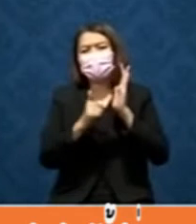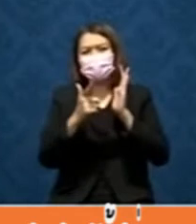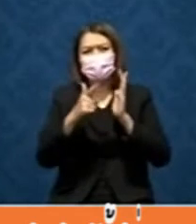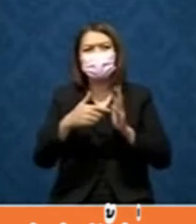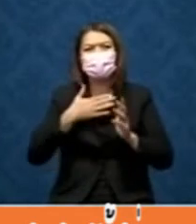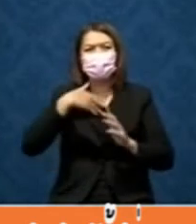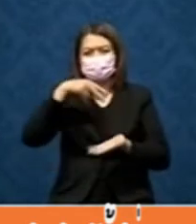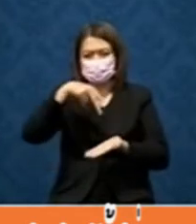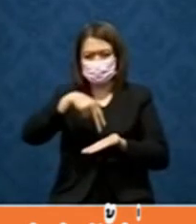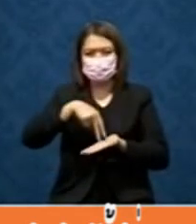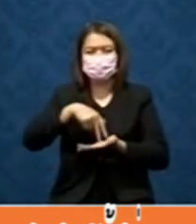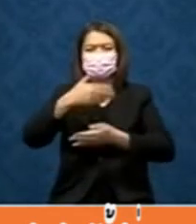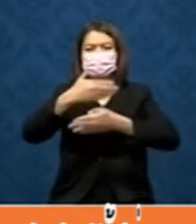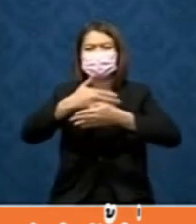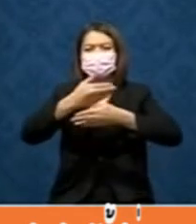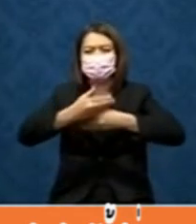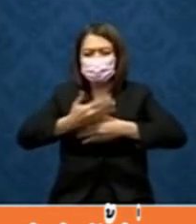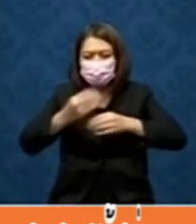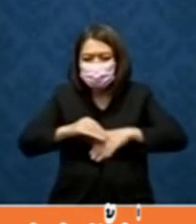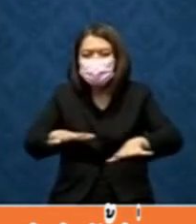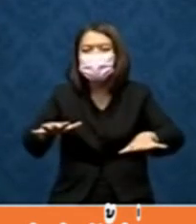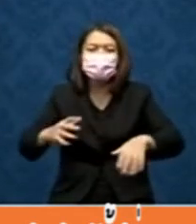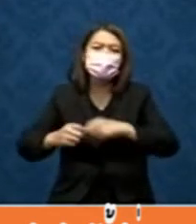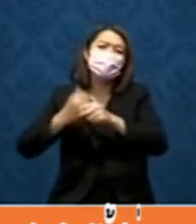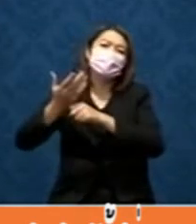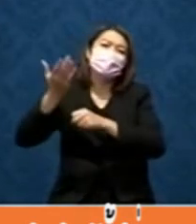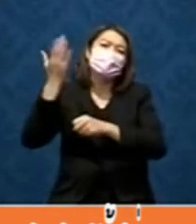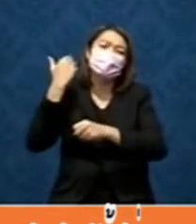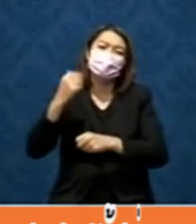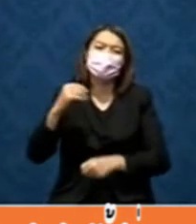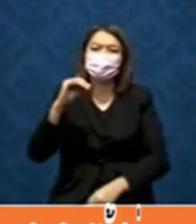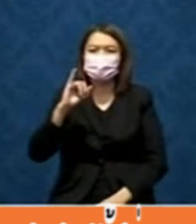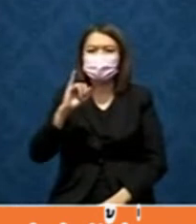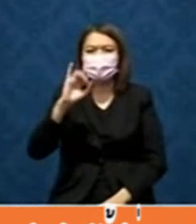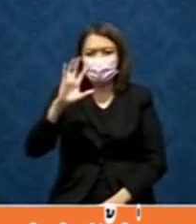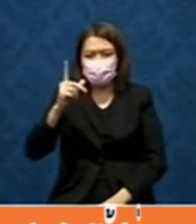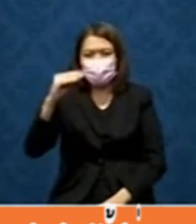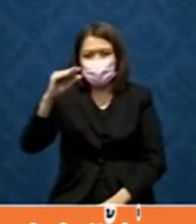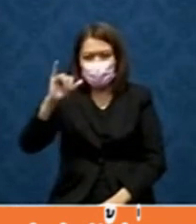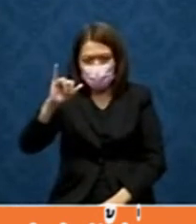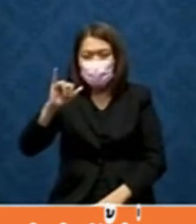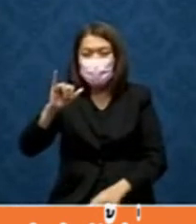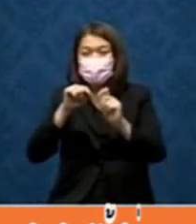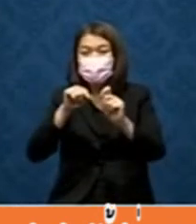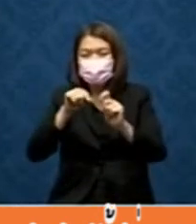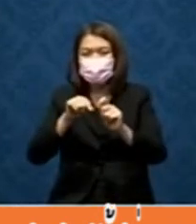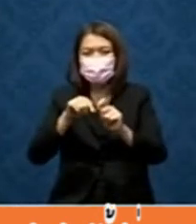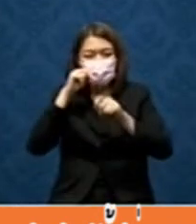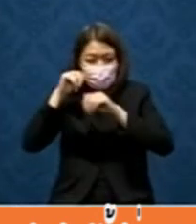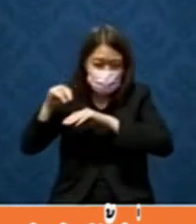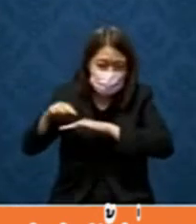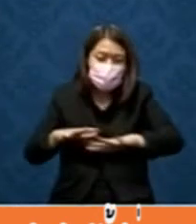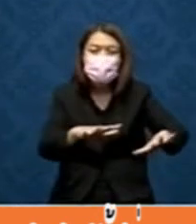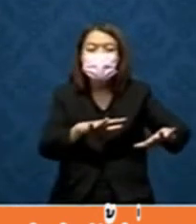ังทองพื้ที่ทผมยืนนั้น คือกเกือนที่แตกเมปีที่แล้วที่อำเพ fracture Goodnight fracturingฉทำให้น้ำไหรไปถึง